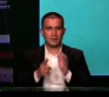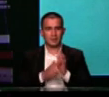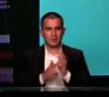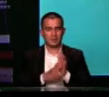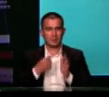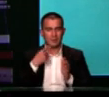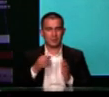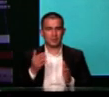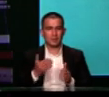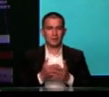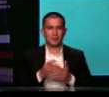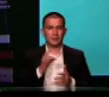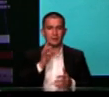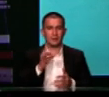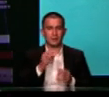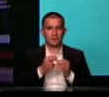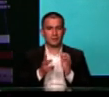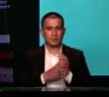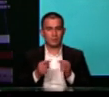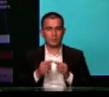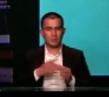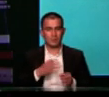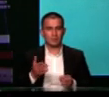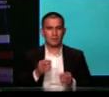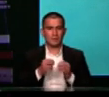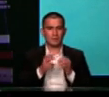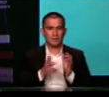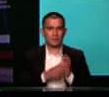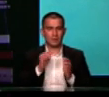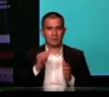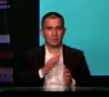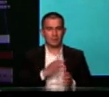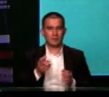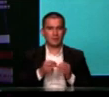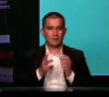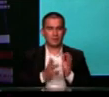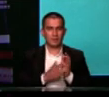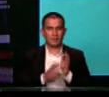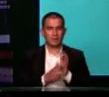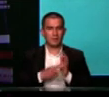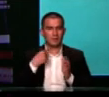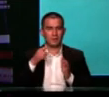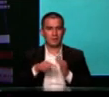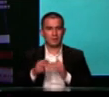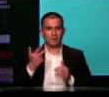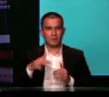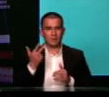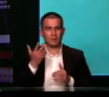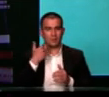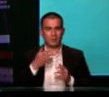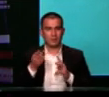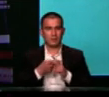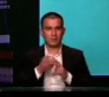darajasi R 18 ga teng bo'lgani uchun 18 yozdik. 18 ning 7-chi darajasini 33 ga